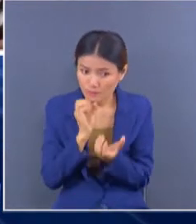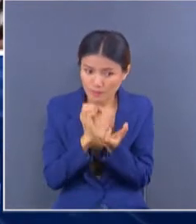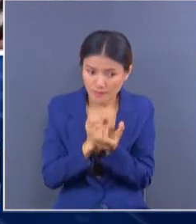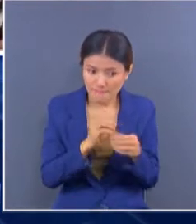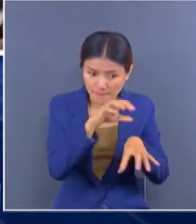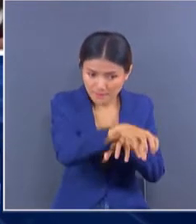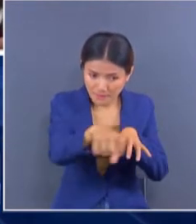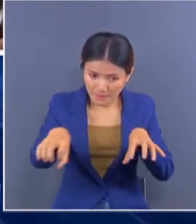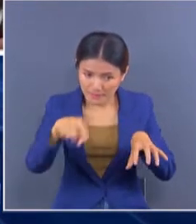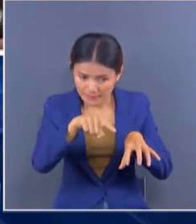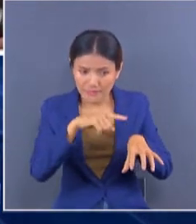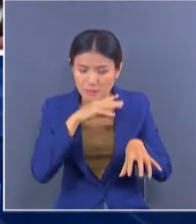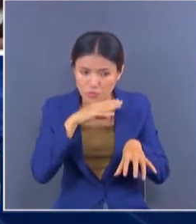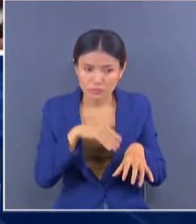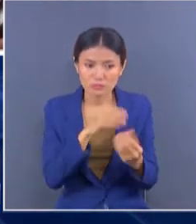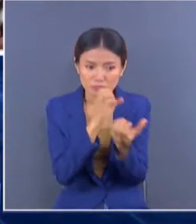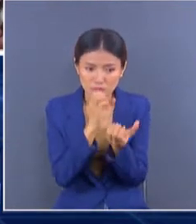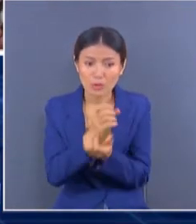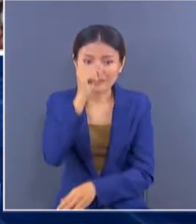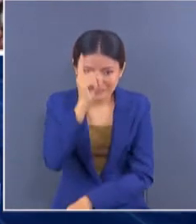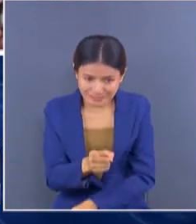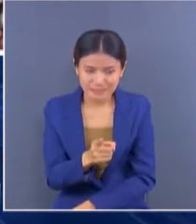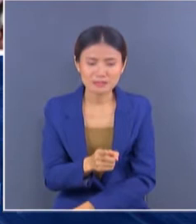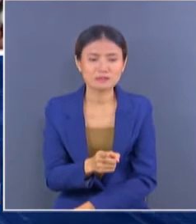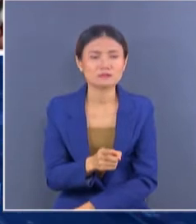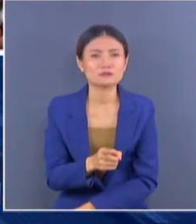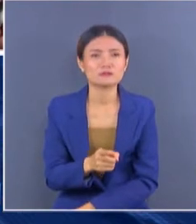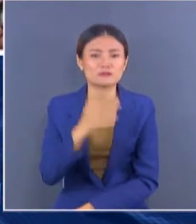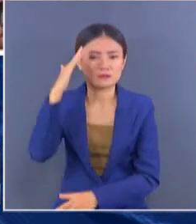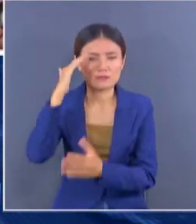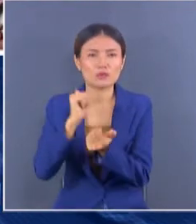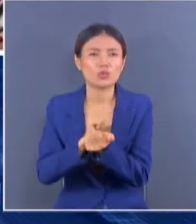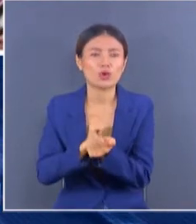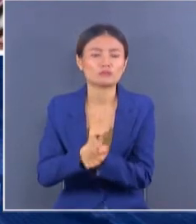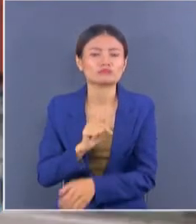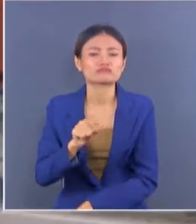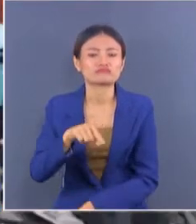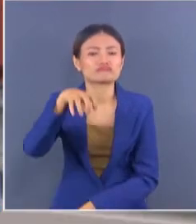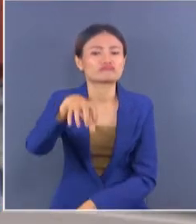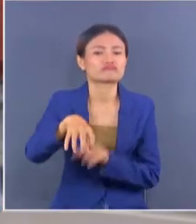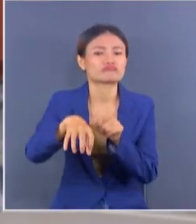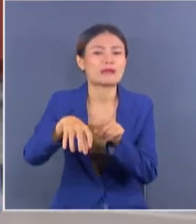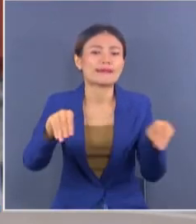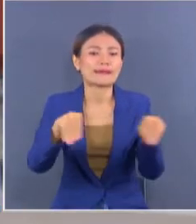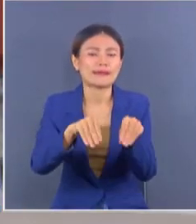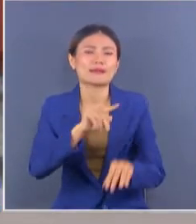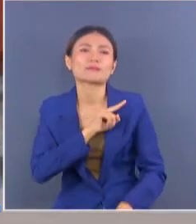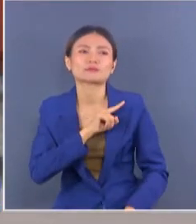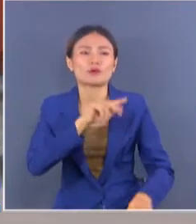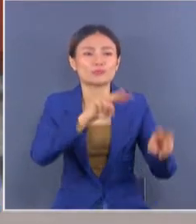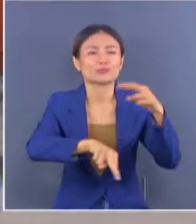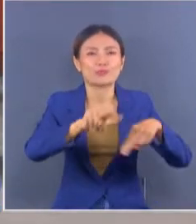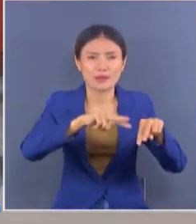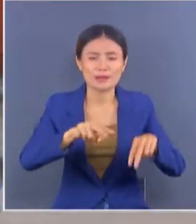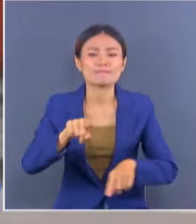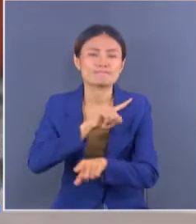จริงแน่นอนครับว่าตำรวจในพื้นที่ก็ต้องรับผิดชอบยืนยันว่าการเล่นพนันถือเป็นเรื่องที่ผิดกฎหม